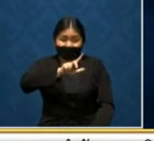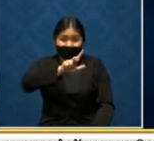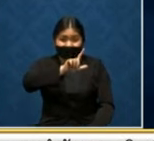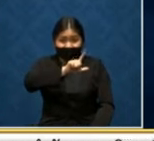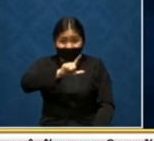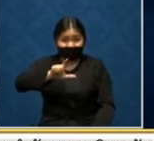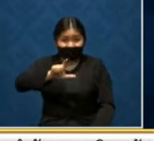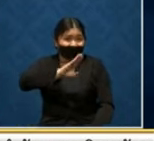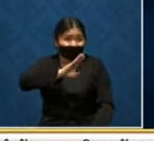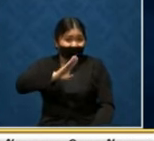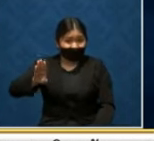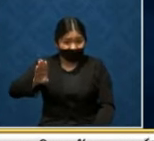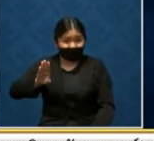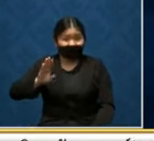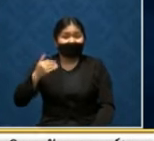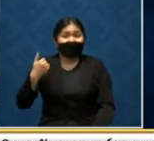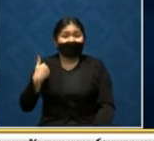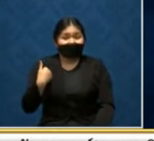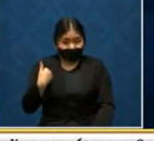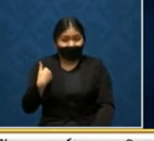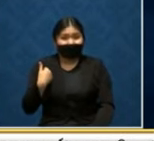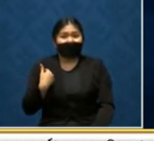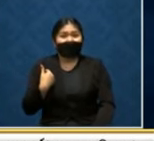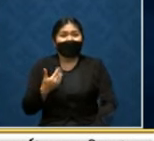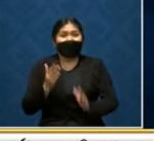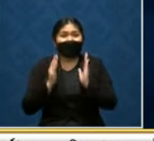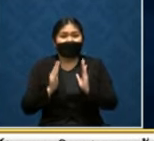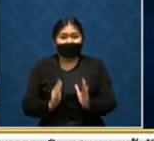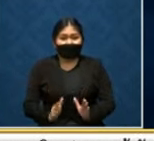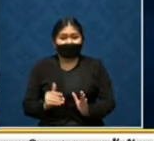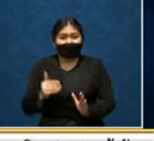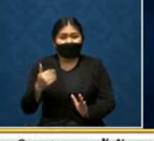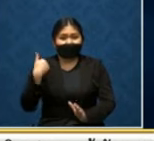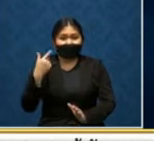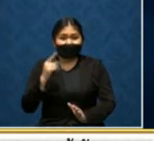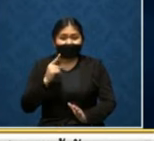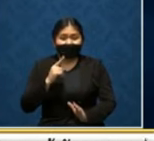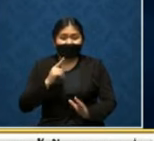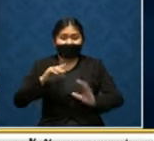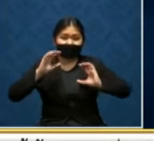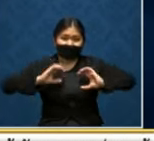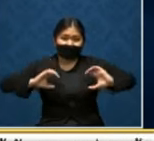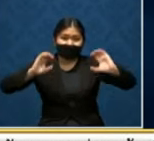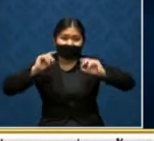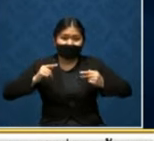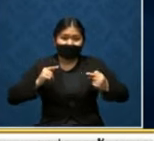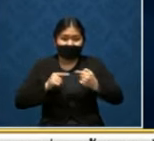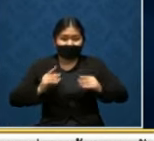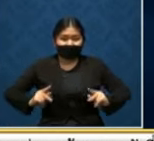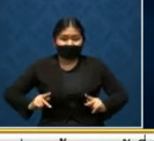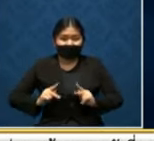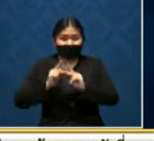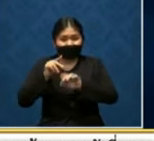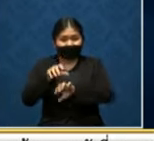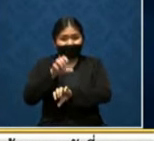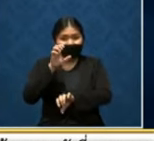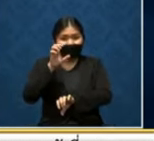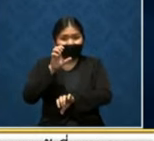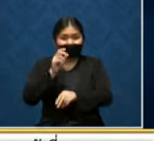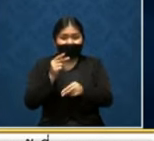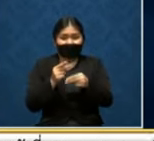ท่านประธานครับหน้าถัดไปครับตัวละครในเรื่องนี้มีไม่มากครับเป็นข้าราชการในในกระทรวงมหาดไทยอักษร